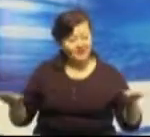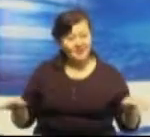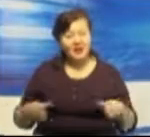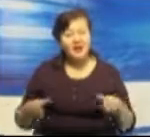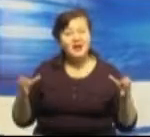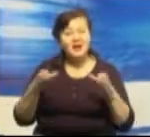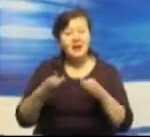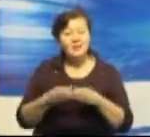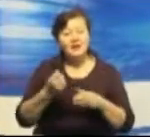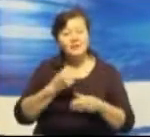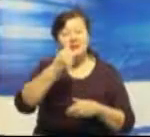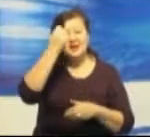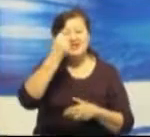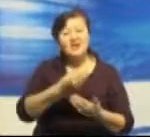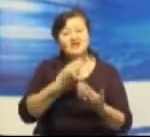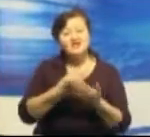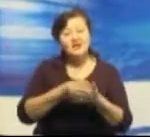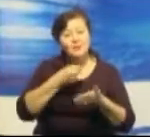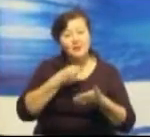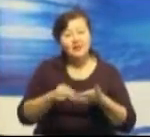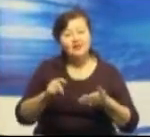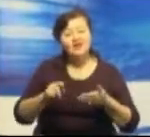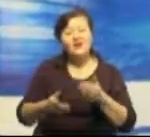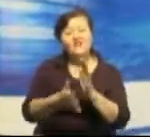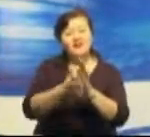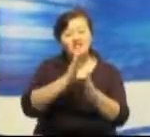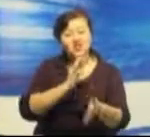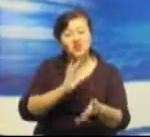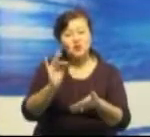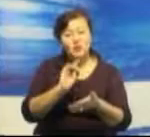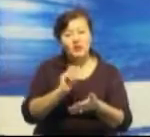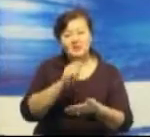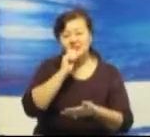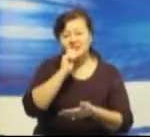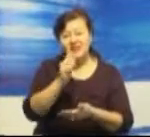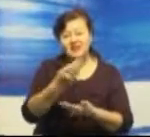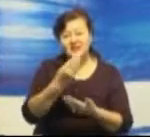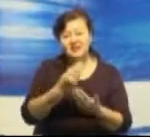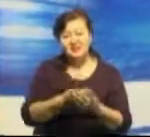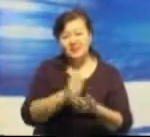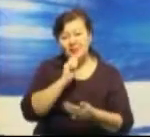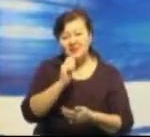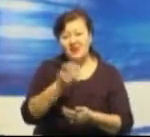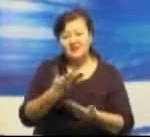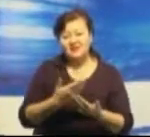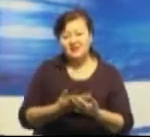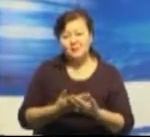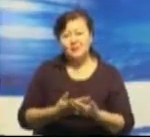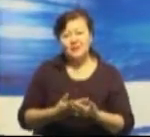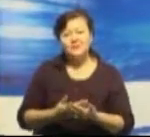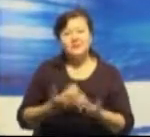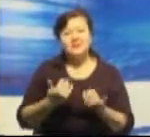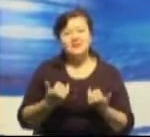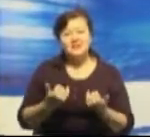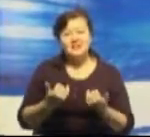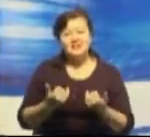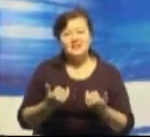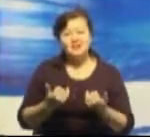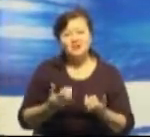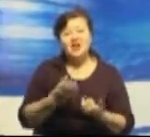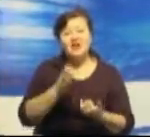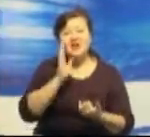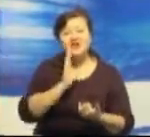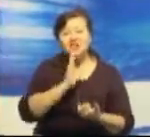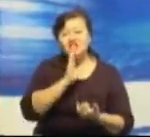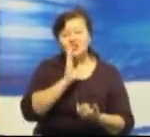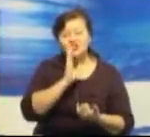своим покупателям и в очередной раз дарит подарки. Анна Чернушка – одна из преданных поклонниц МакТи. На днях девушка купила акционные